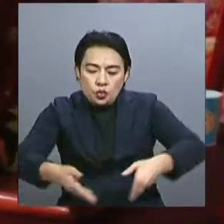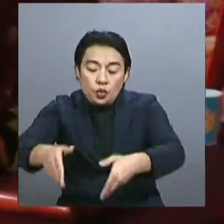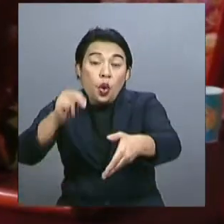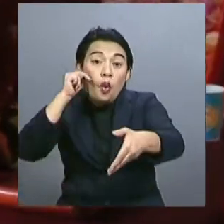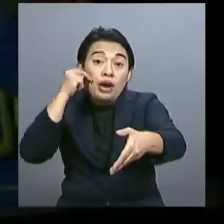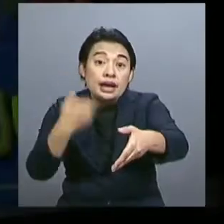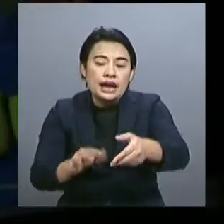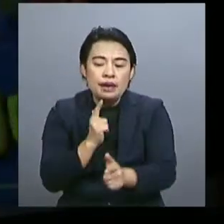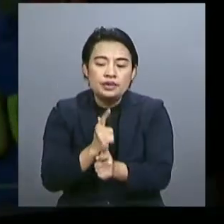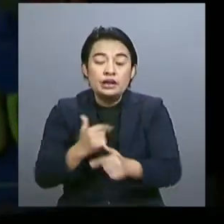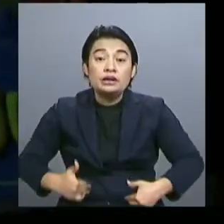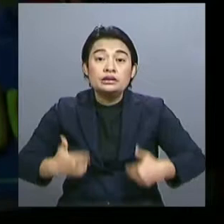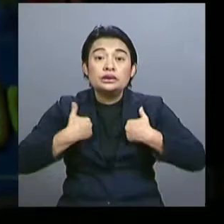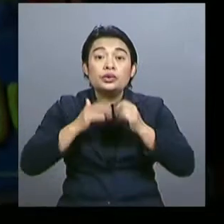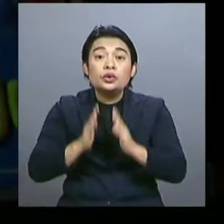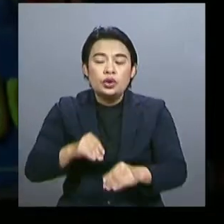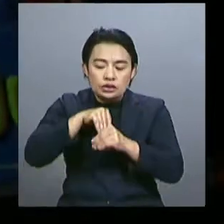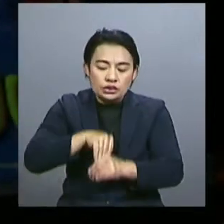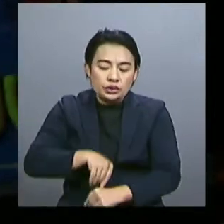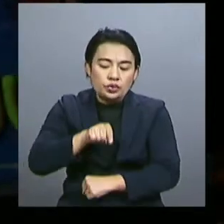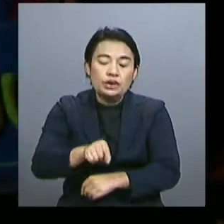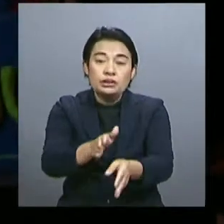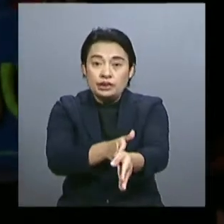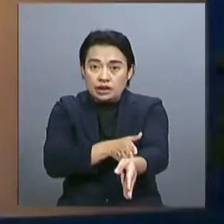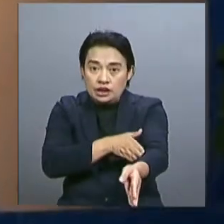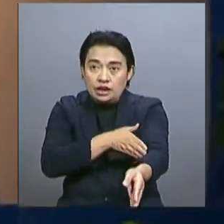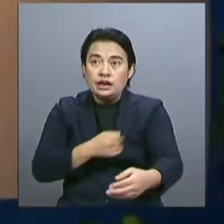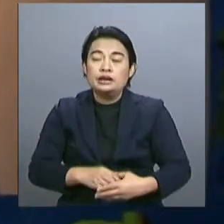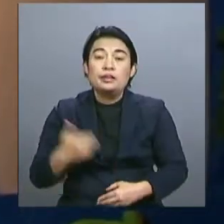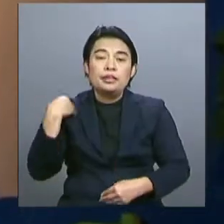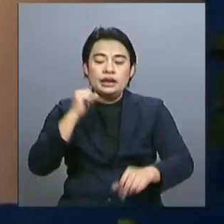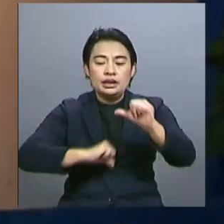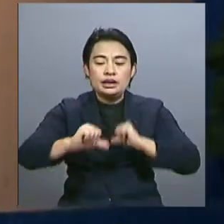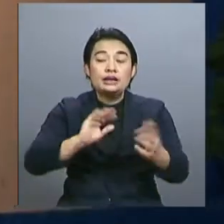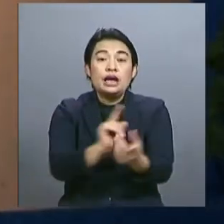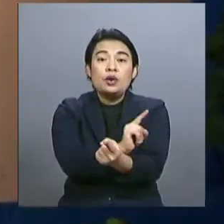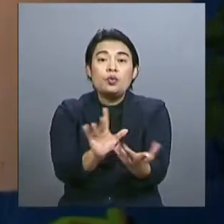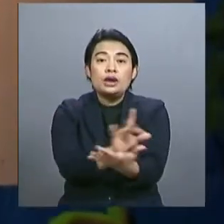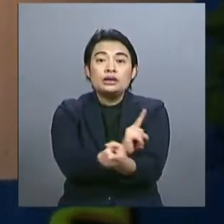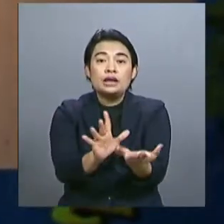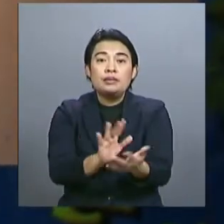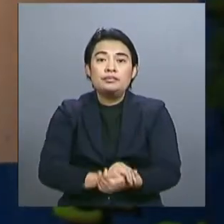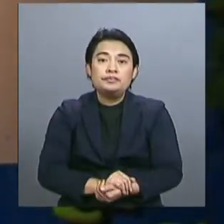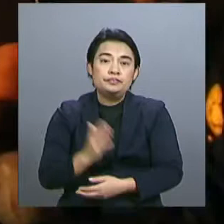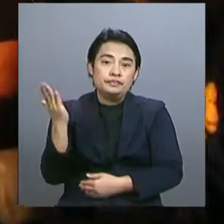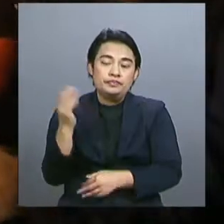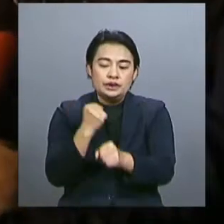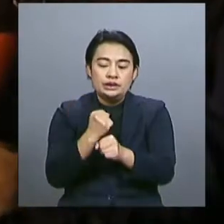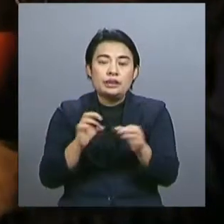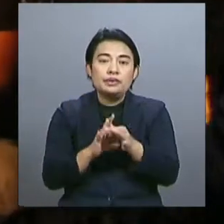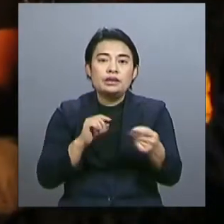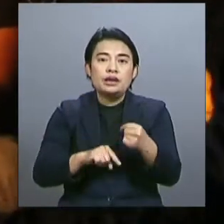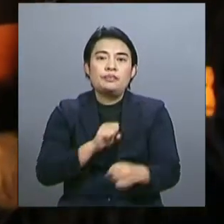ชีวิตผู้คนที่นี่มายาวนานแล้วภายในงานมีการแสดงทางวัฒนธรรมและการประกอบพิธีกรรมทางศาสน